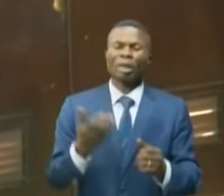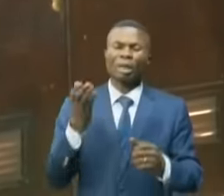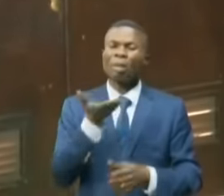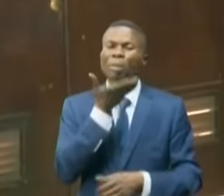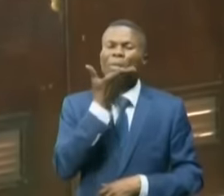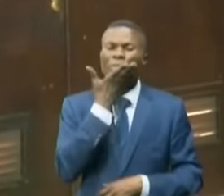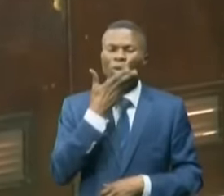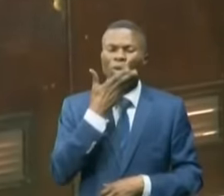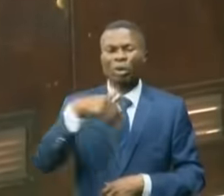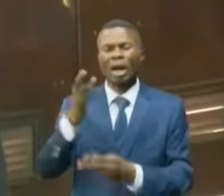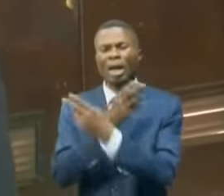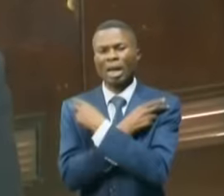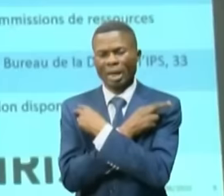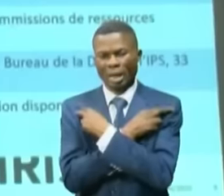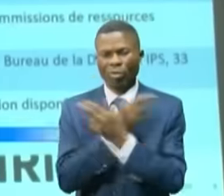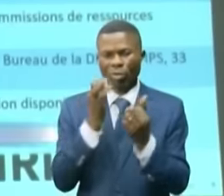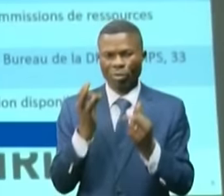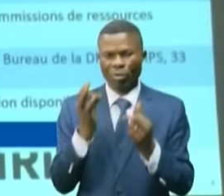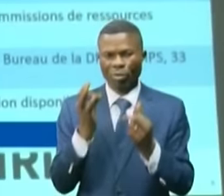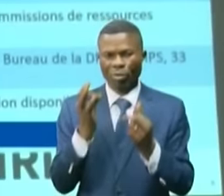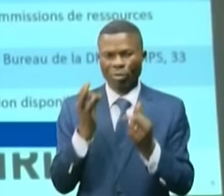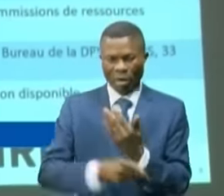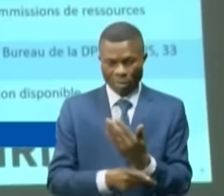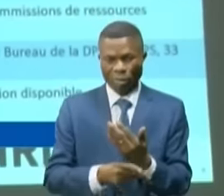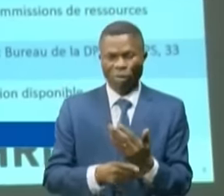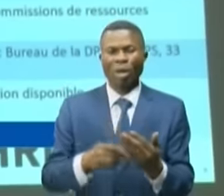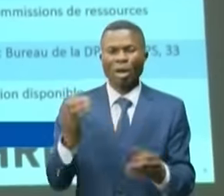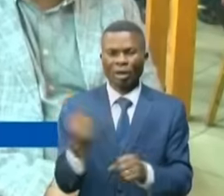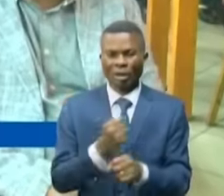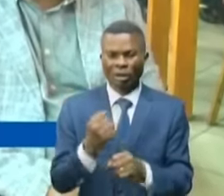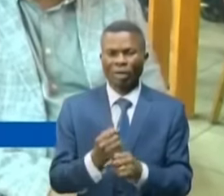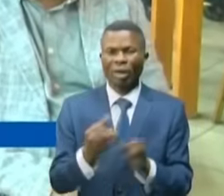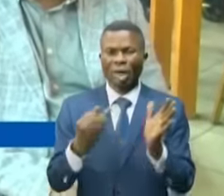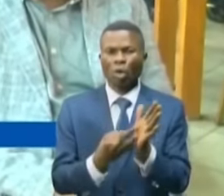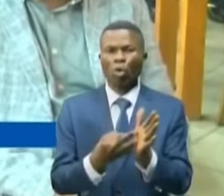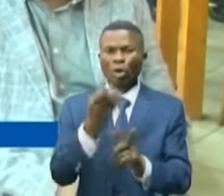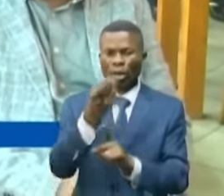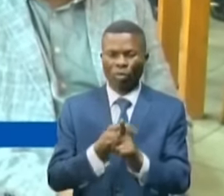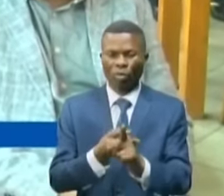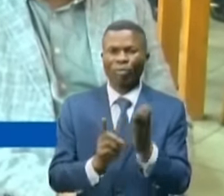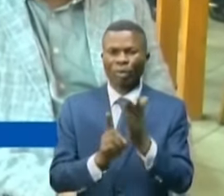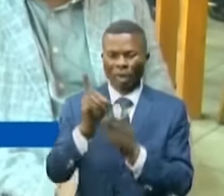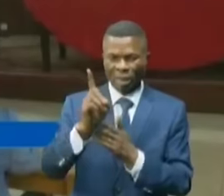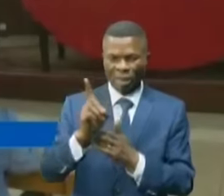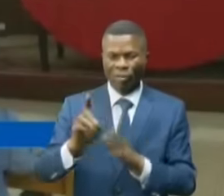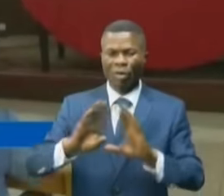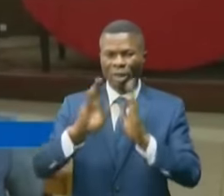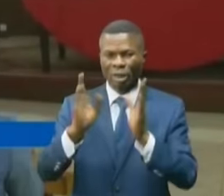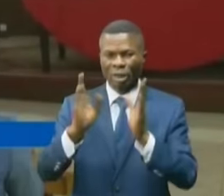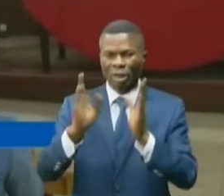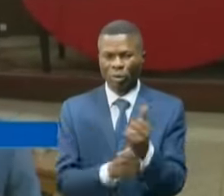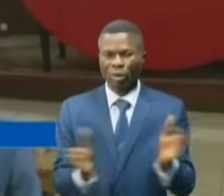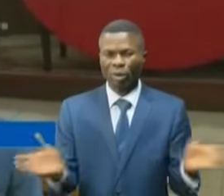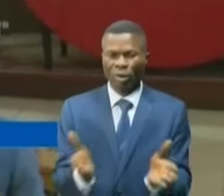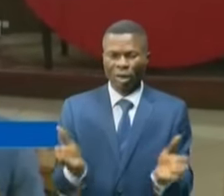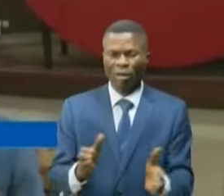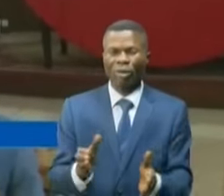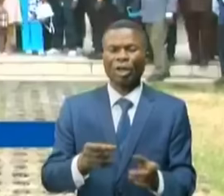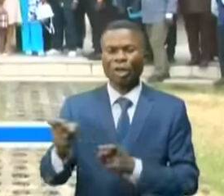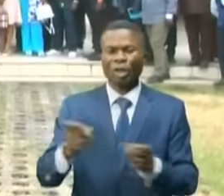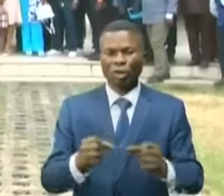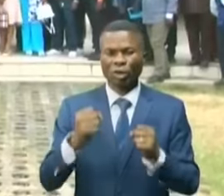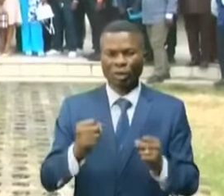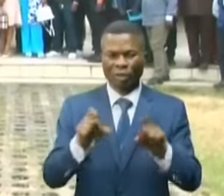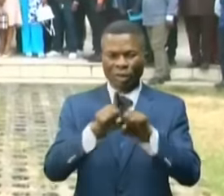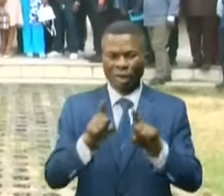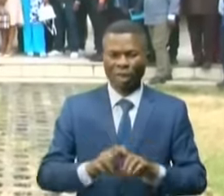Ce programme qui s'étend sur une durée de 8 mois va contribuer au développement des ressources humaines et renforcer sa gestion efficace